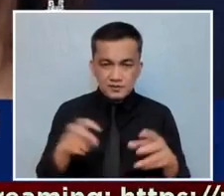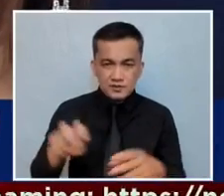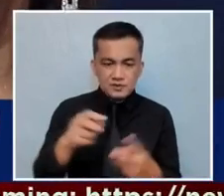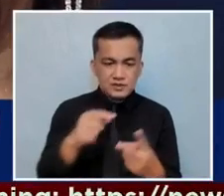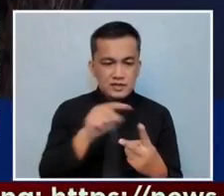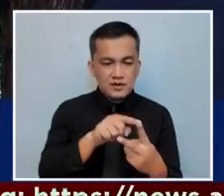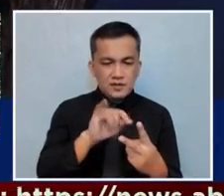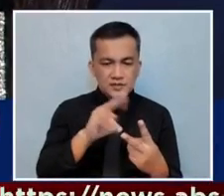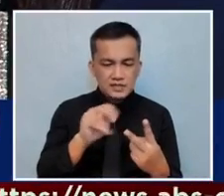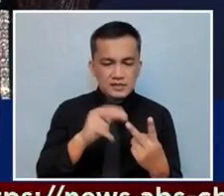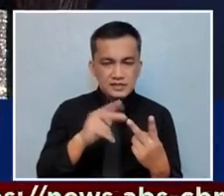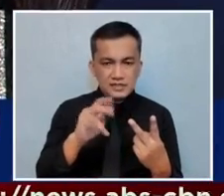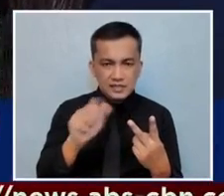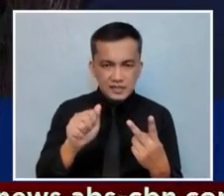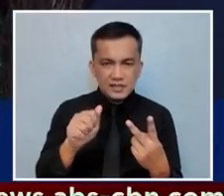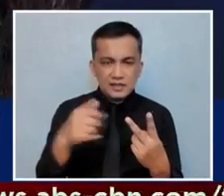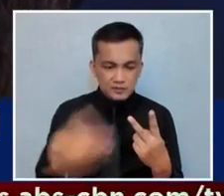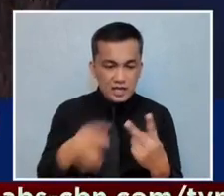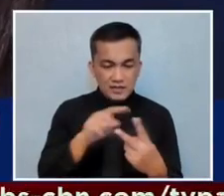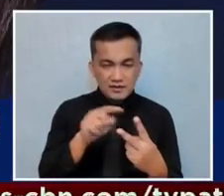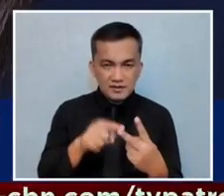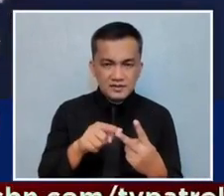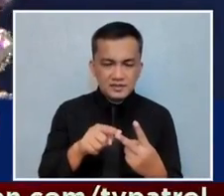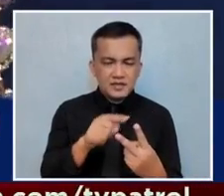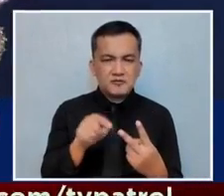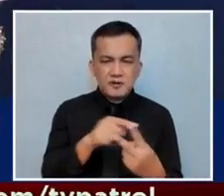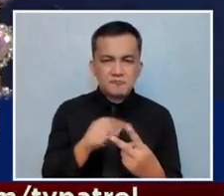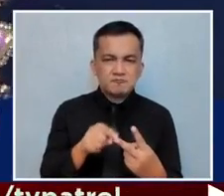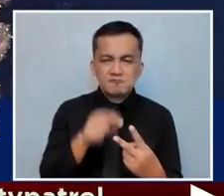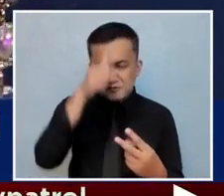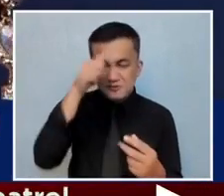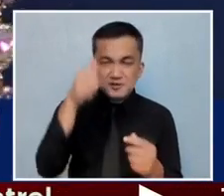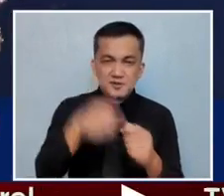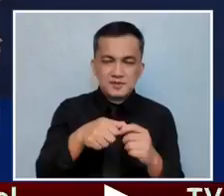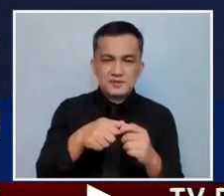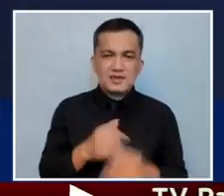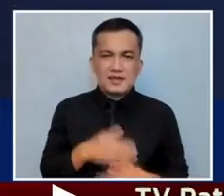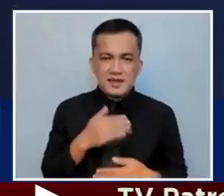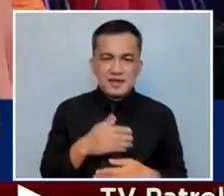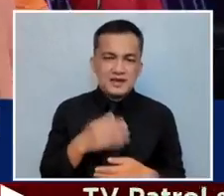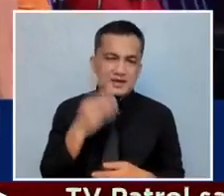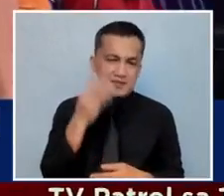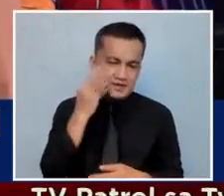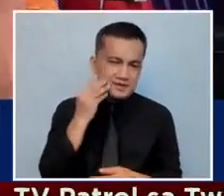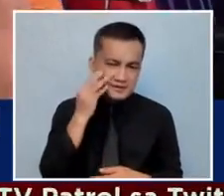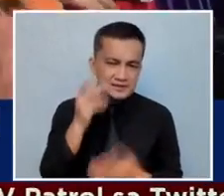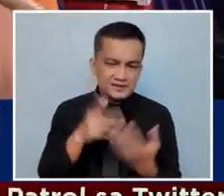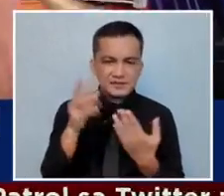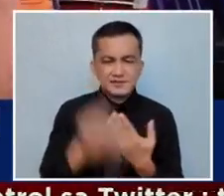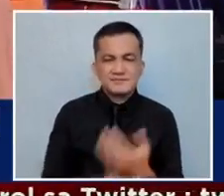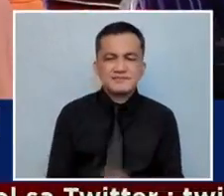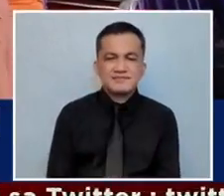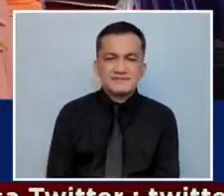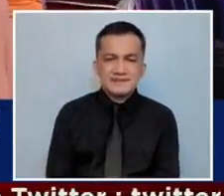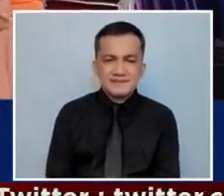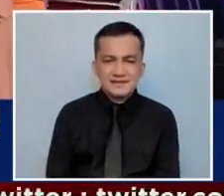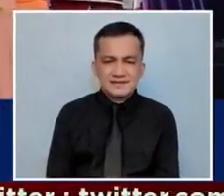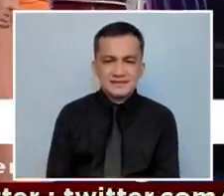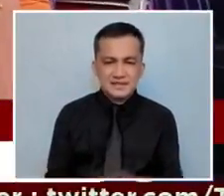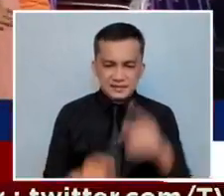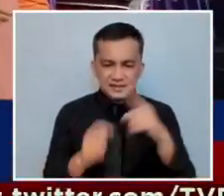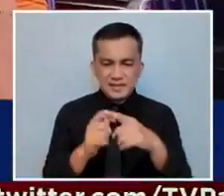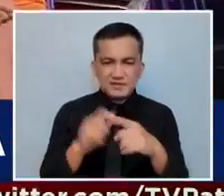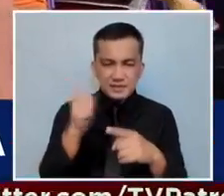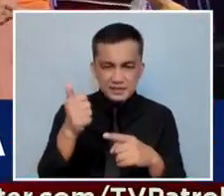Misha, iginiit ng dalawa na babaunin pa rin nila ang masasaya nilang karanasan sa programa. Mula sa top 10